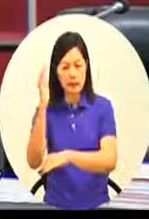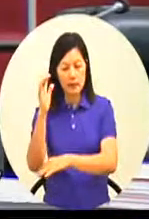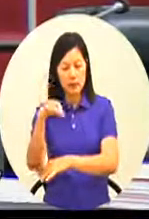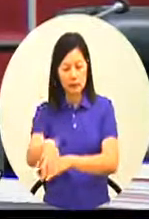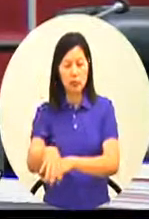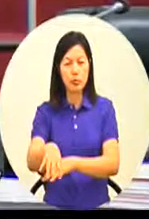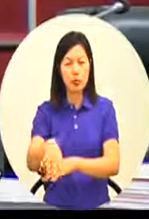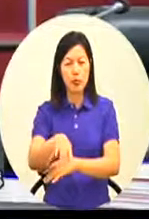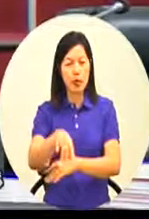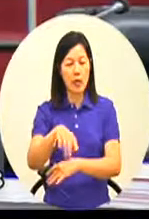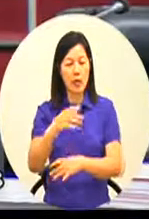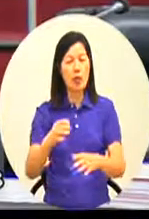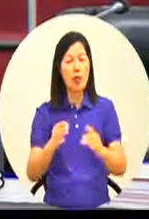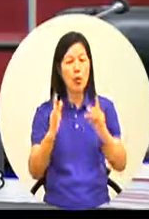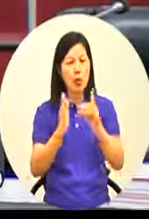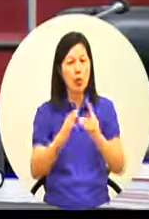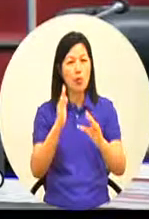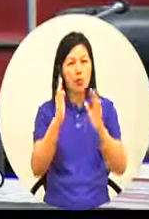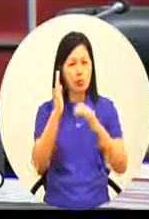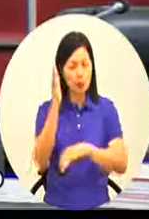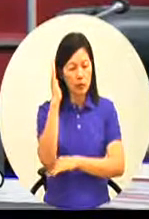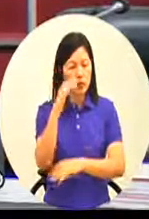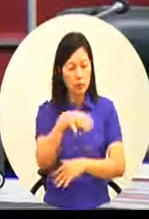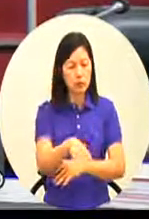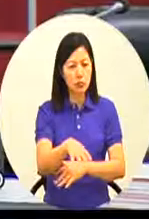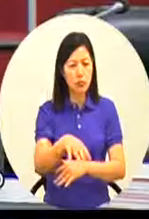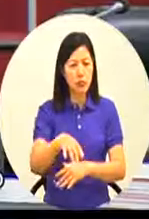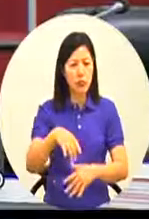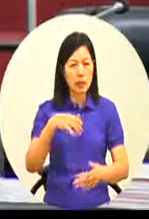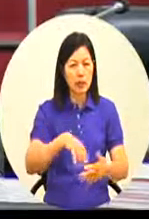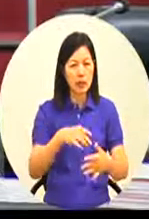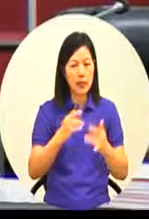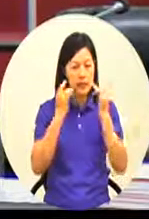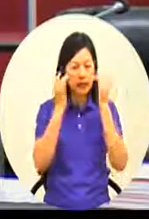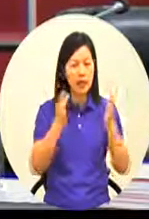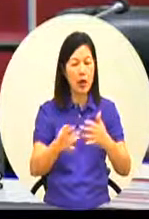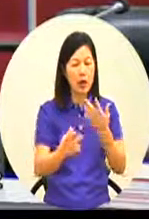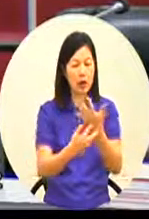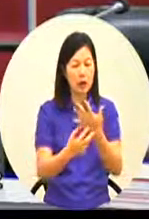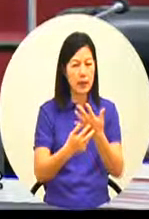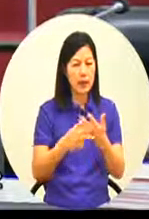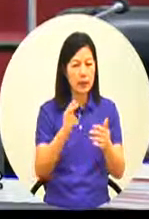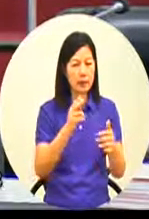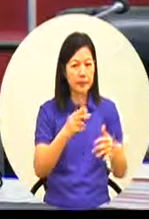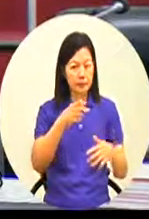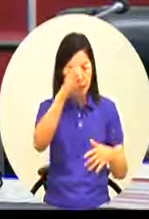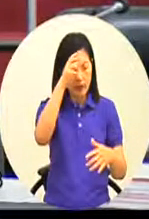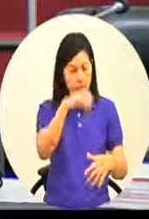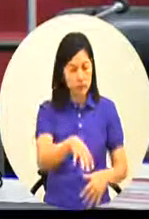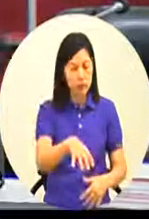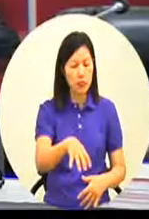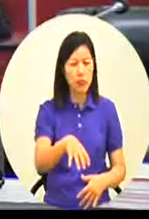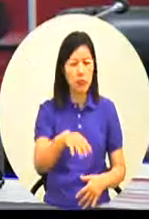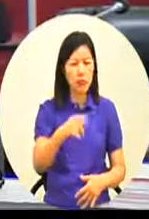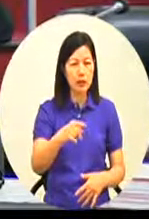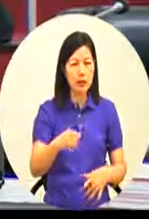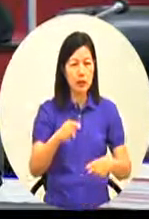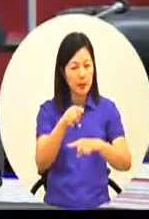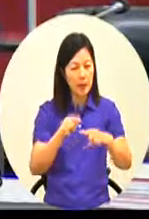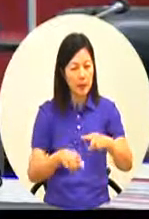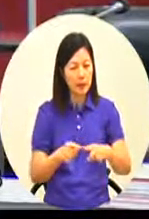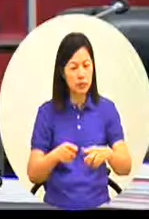地震所啦，或者是户政事务所啊，还有包括那附近的草衙派出所、消防局那一边，包括那个。平均的新